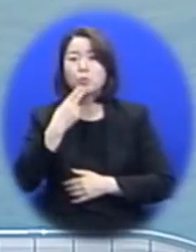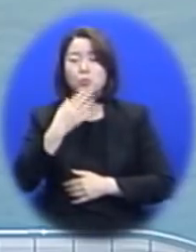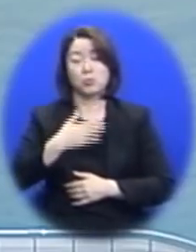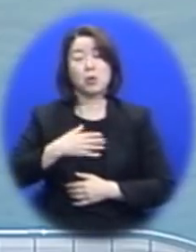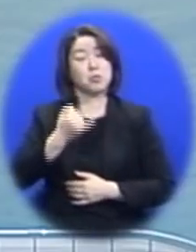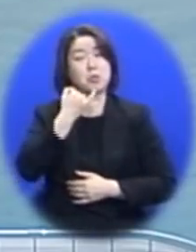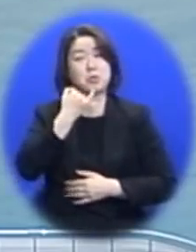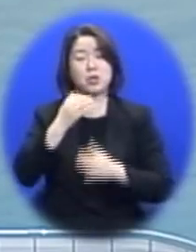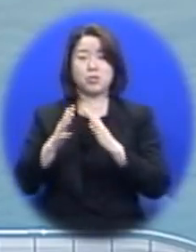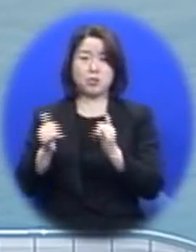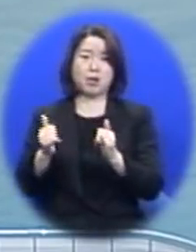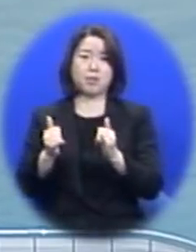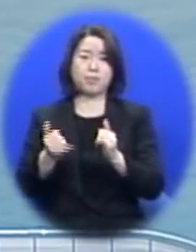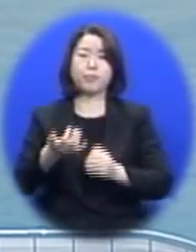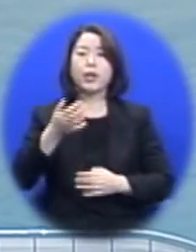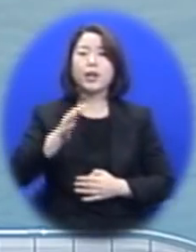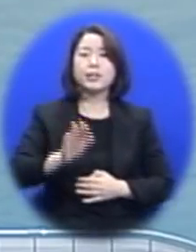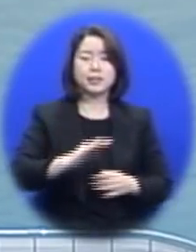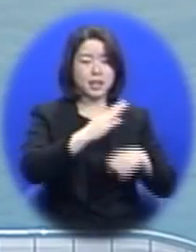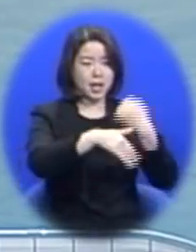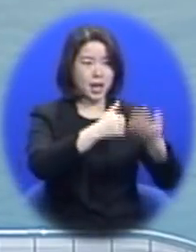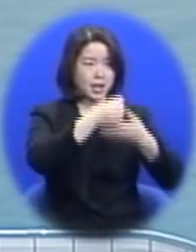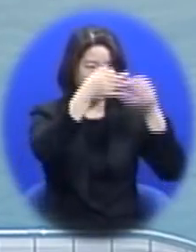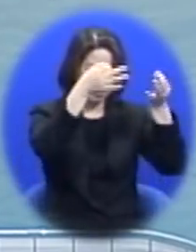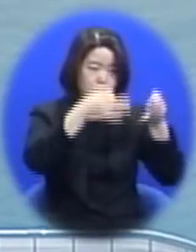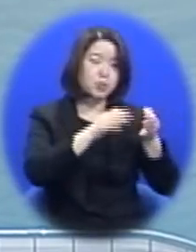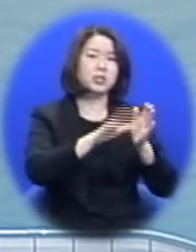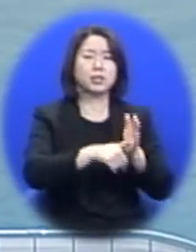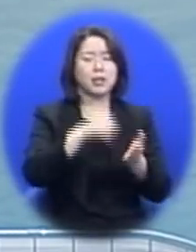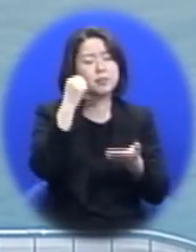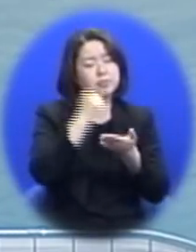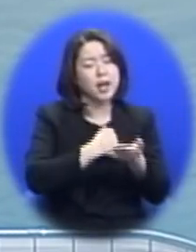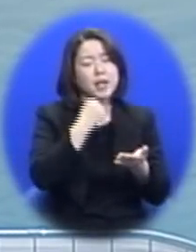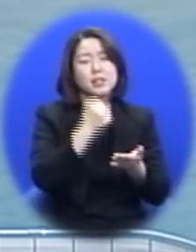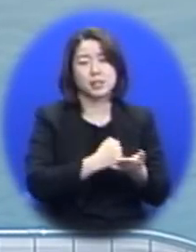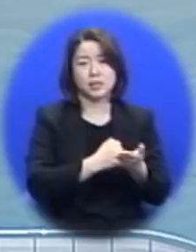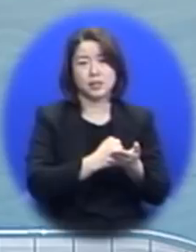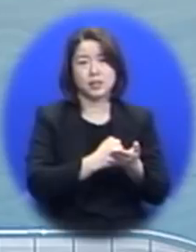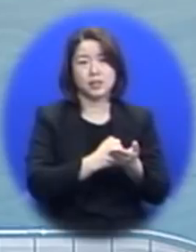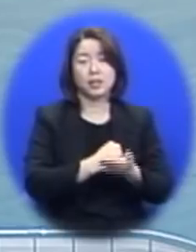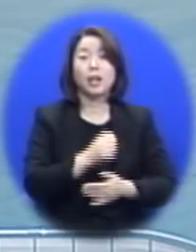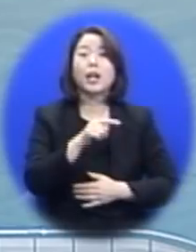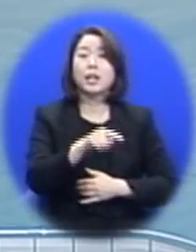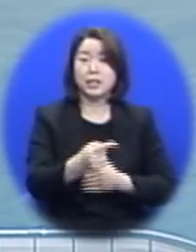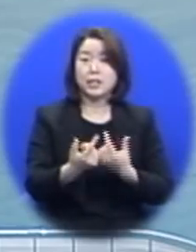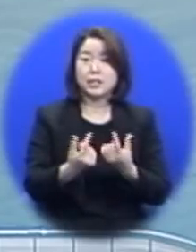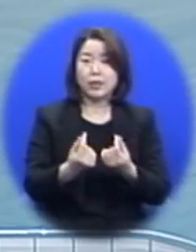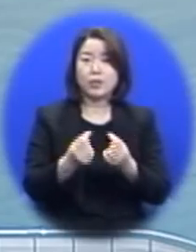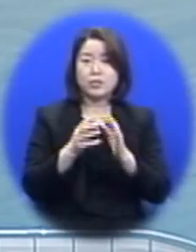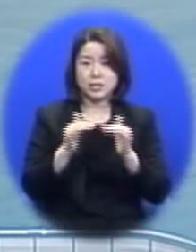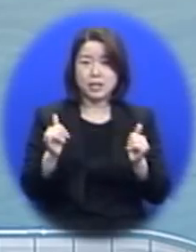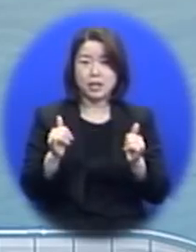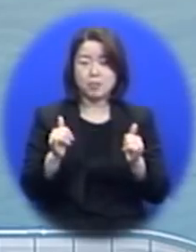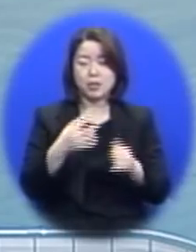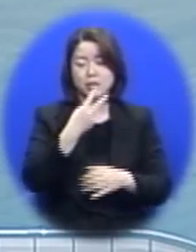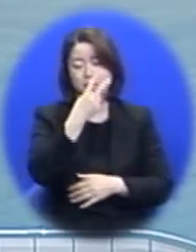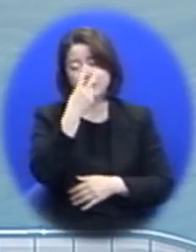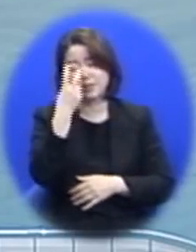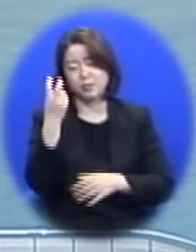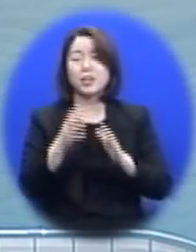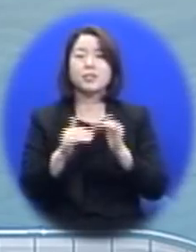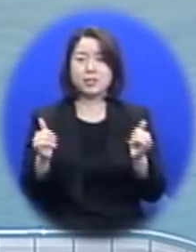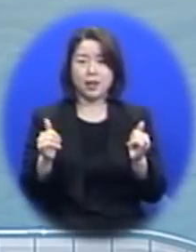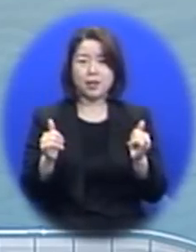괜찮아요. 그런데 하나님이 보실 때는 탄식하세요. 이런 사람이 잠자는 사람.